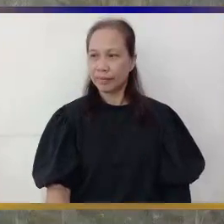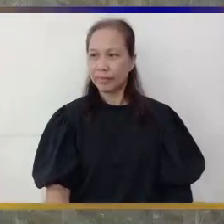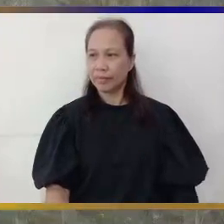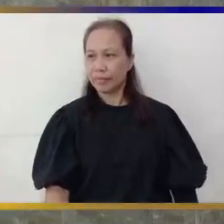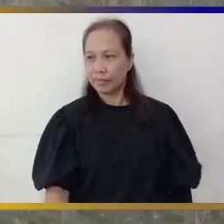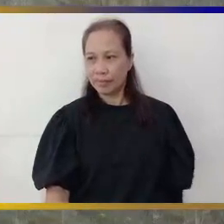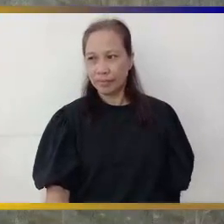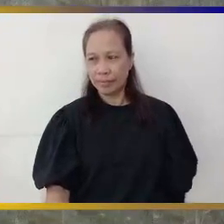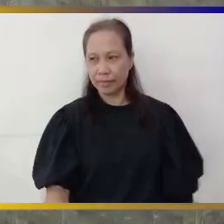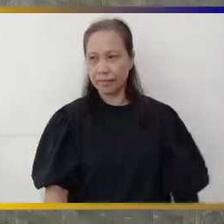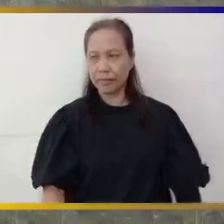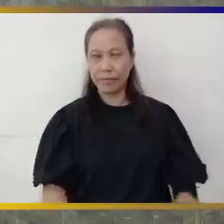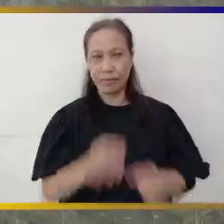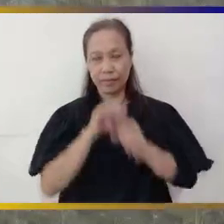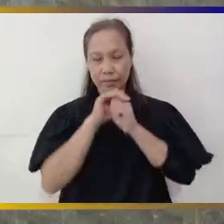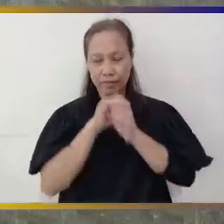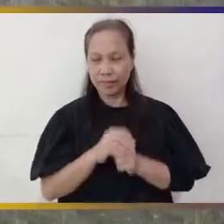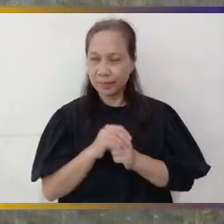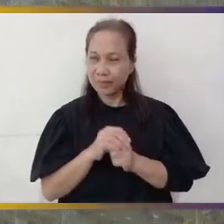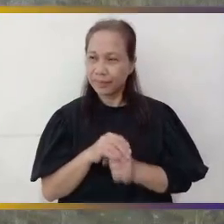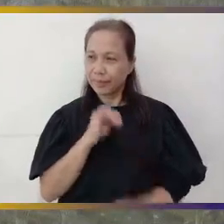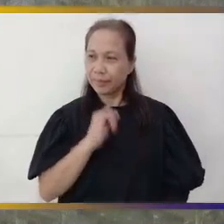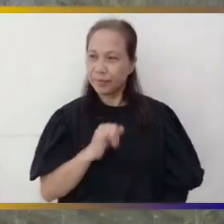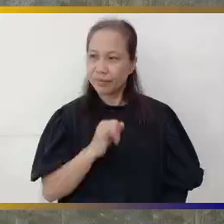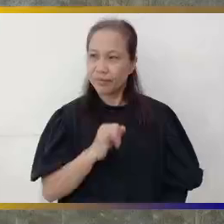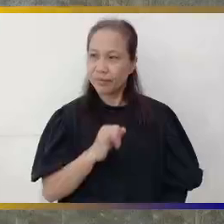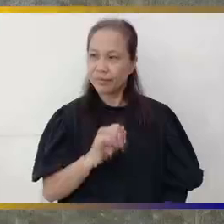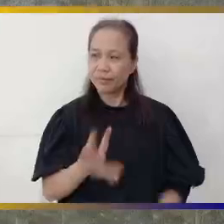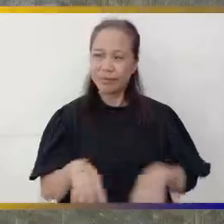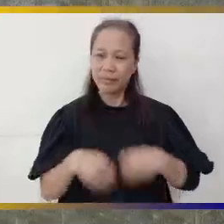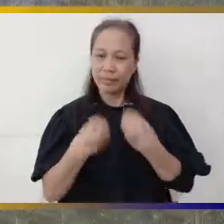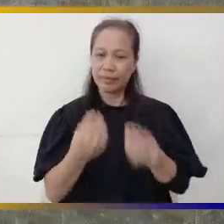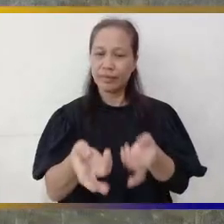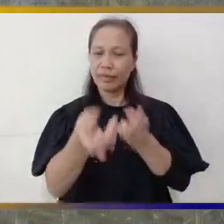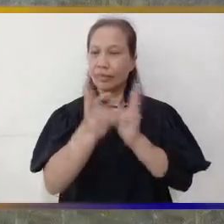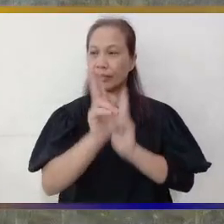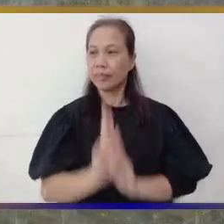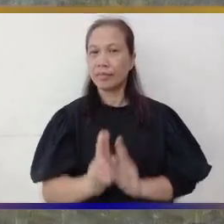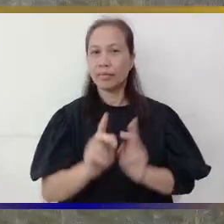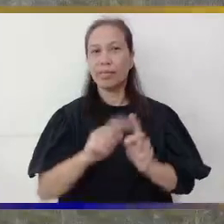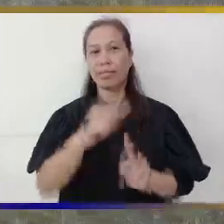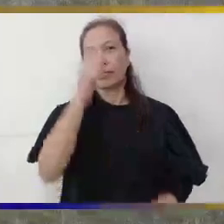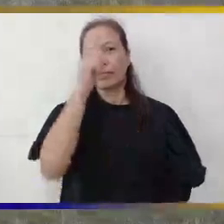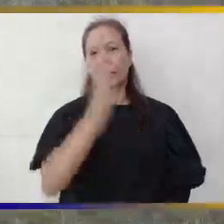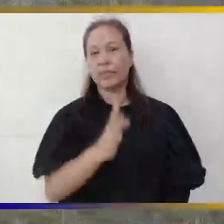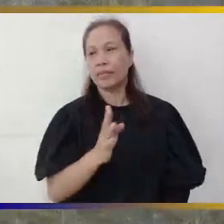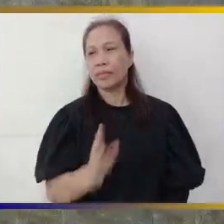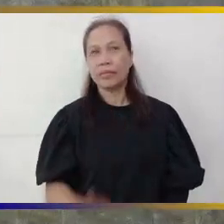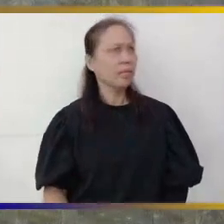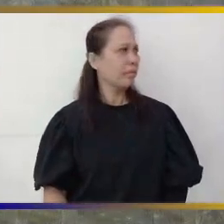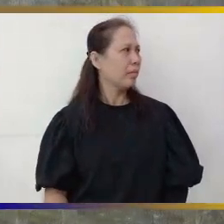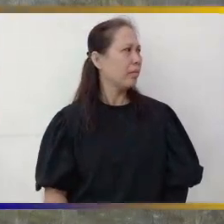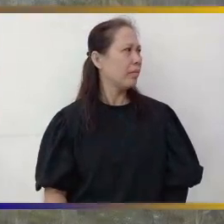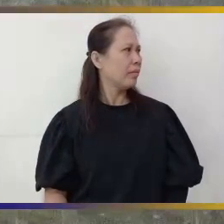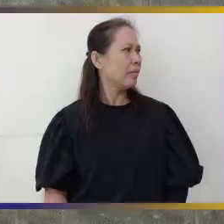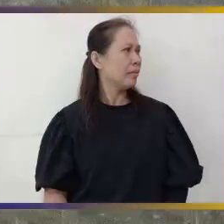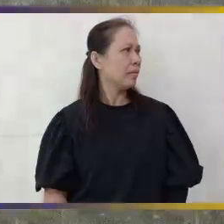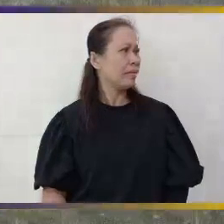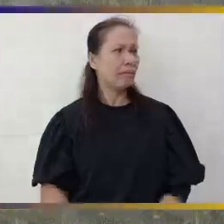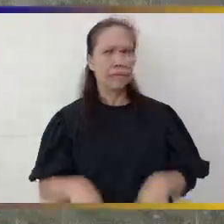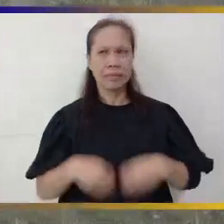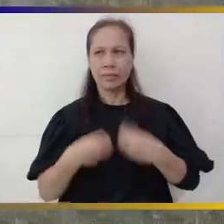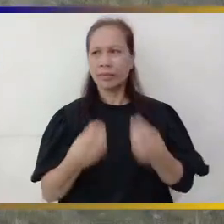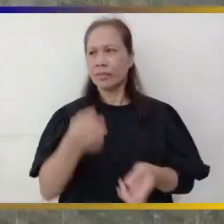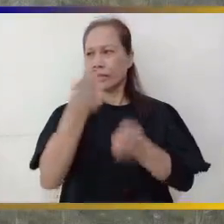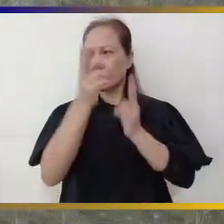now Worship primarily is giving Honor To God giving Honor